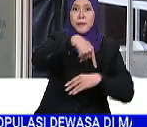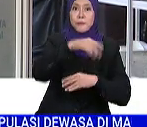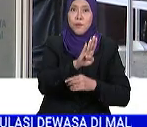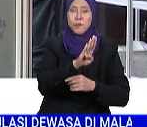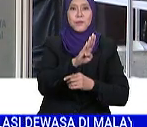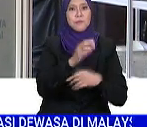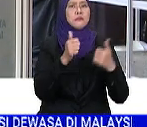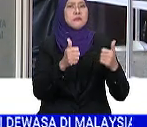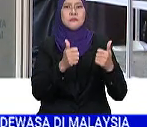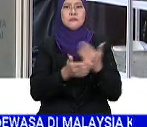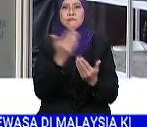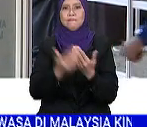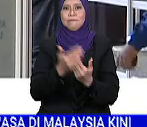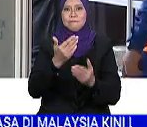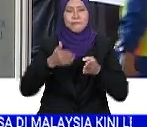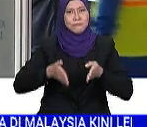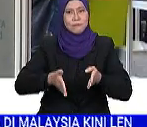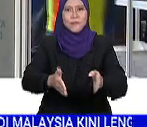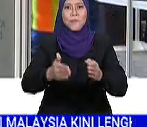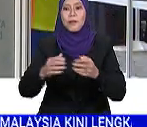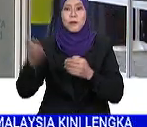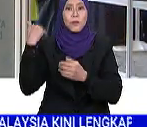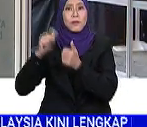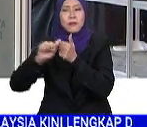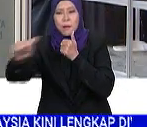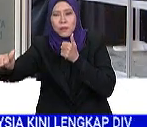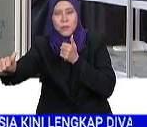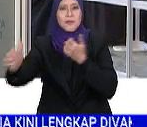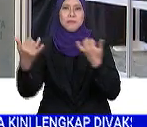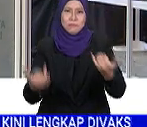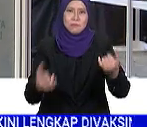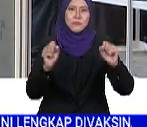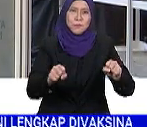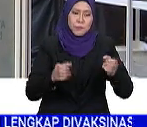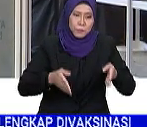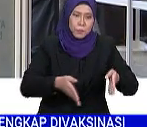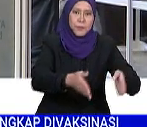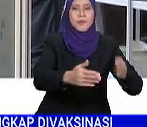lebih memudahkan perjalanan daripada yang jauh kepada yang dekatlah, serta